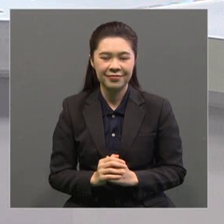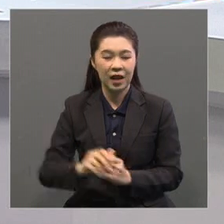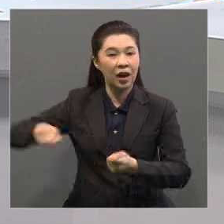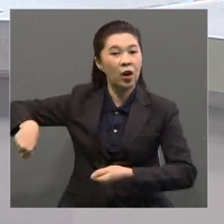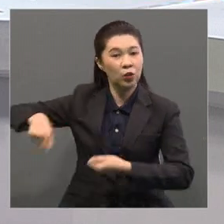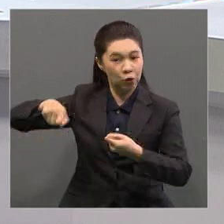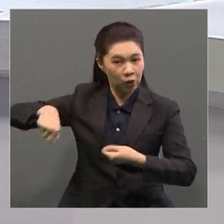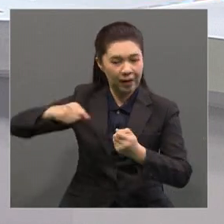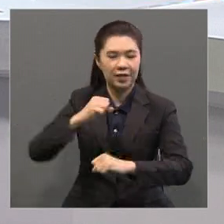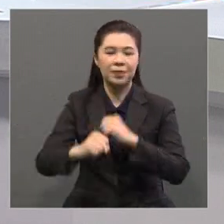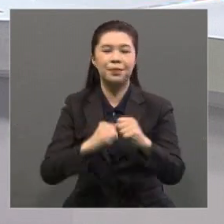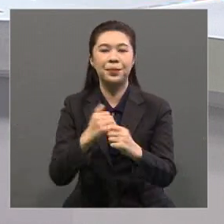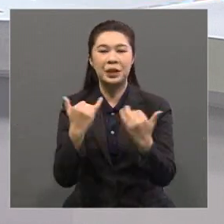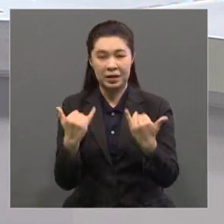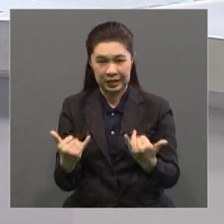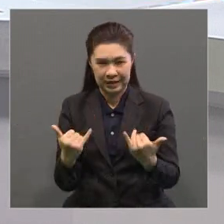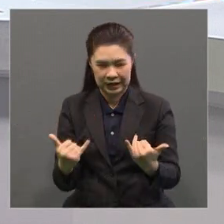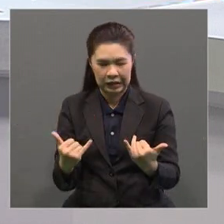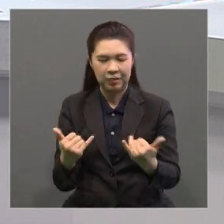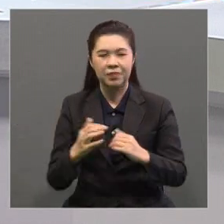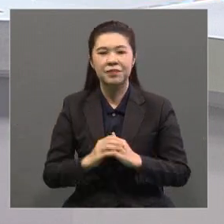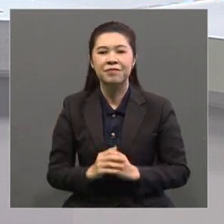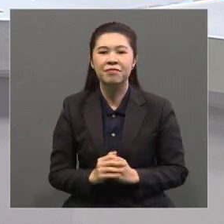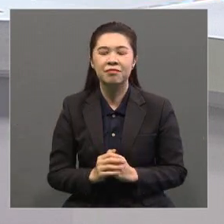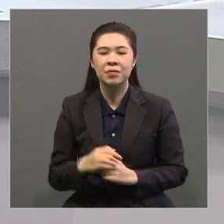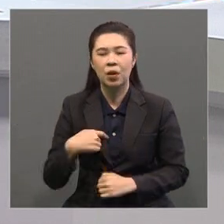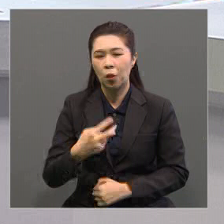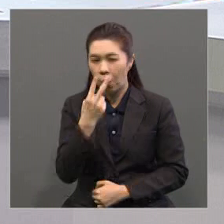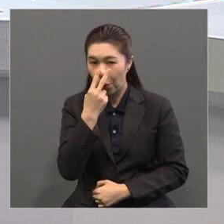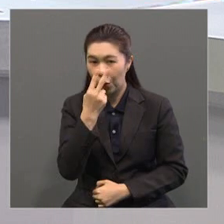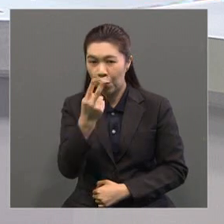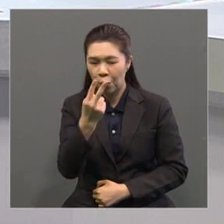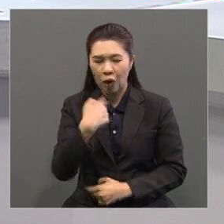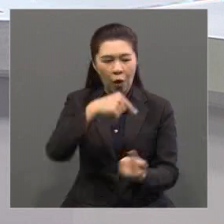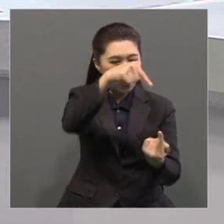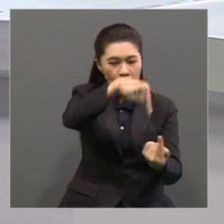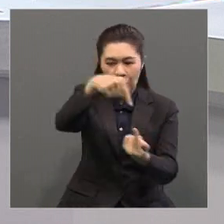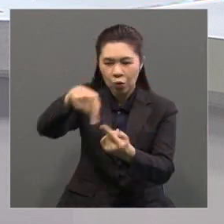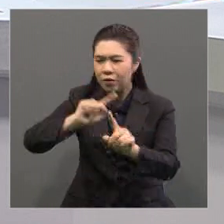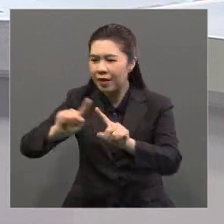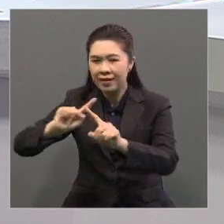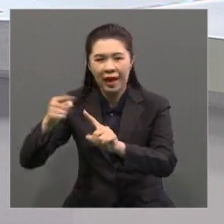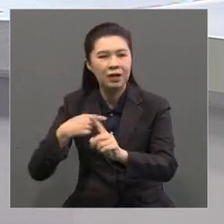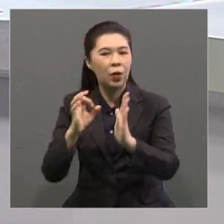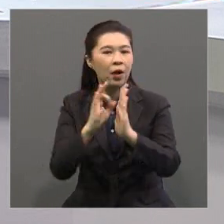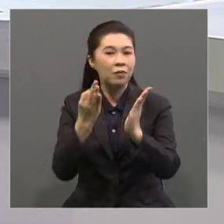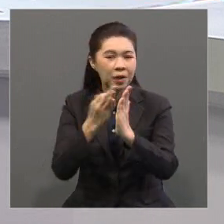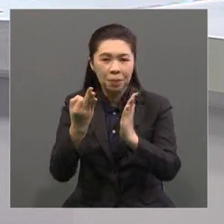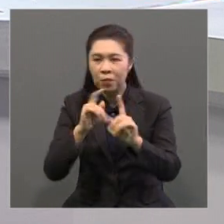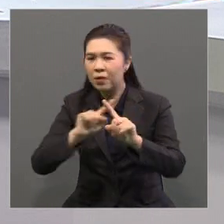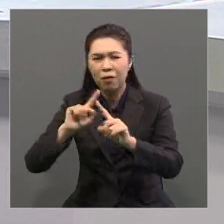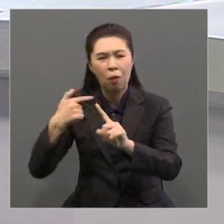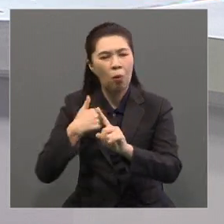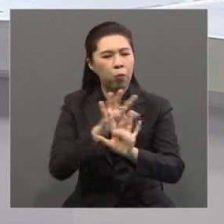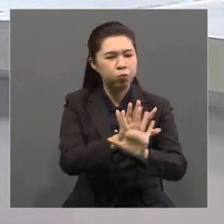สงกรานต์ปีนี้ต้องบอกคุณผู้ชมแบบนี้คือมองไปจุดที่ไหนเนี่ยตามโลกโซเชียลต่างๆคนแน่น